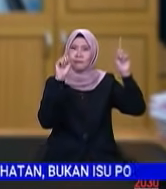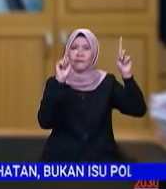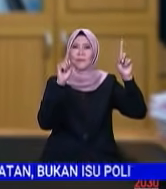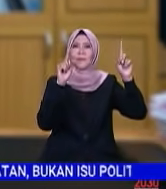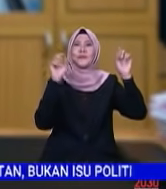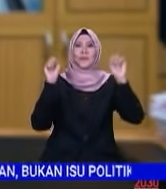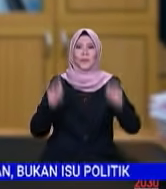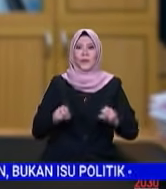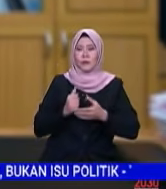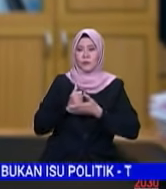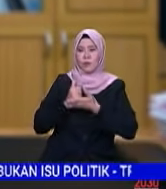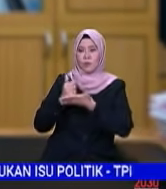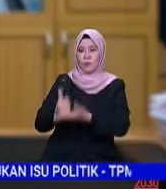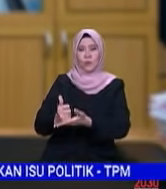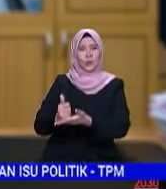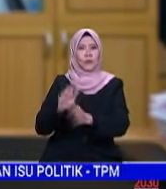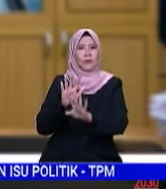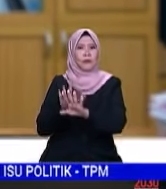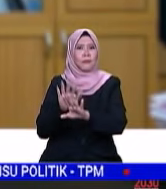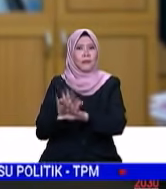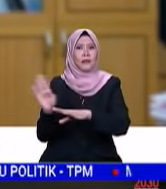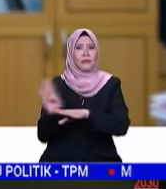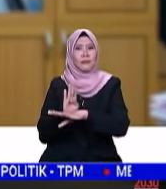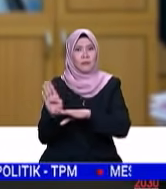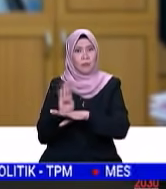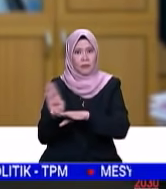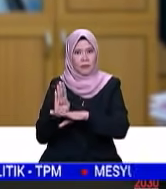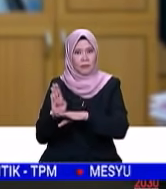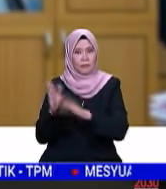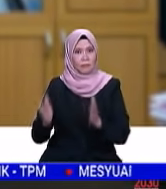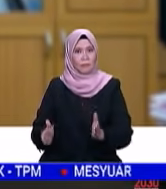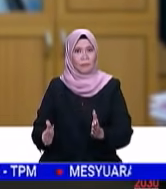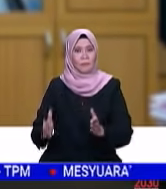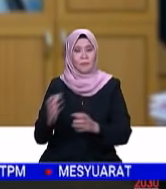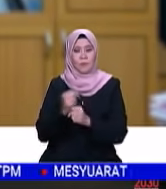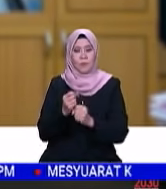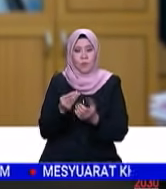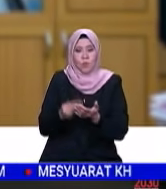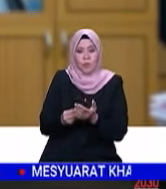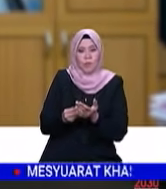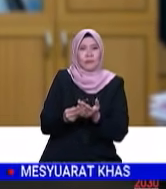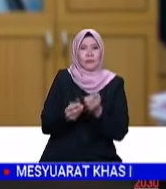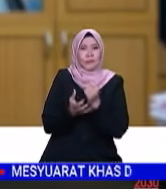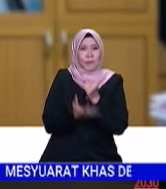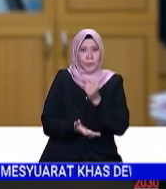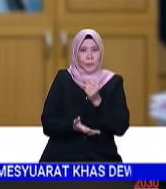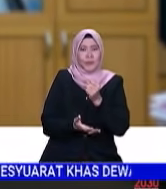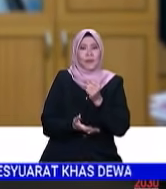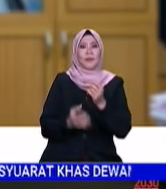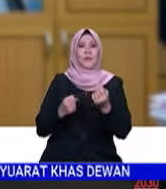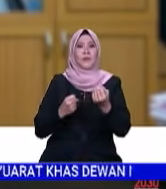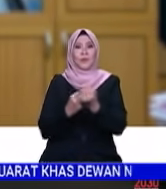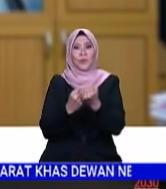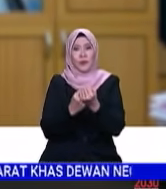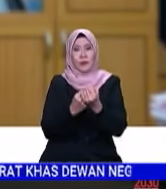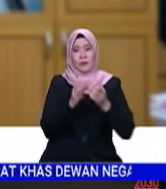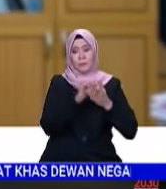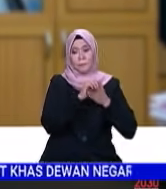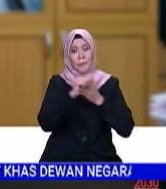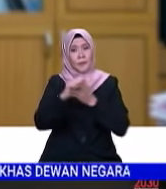berupaya membantu lebih ramai lagi usahawan memperoleh dana perniagaan, sokongan dan